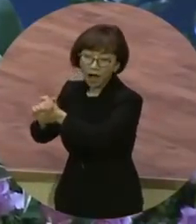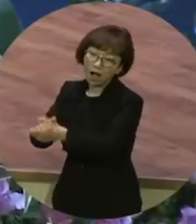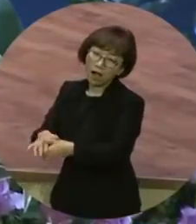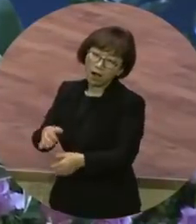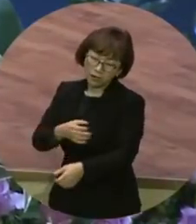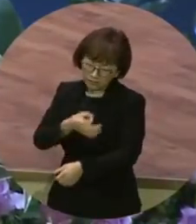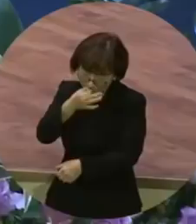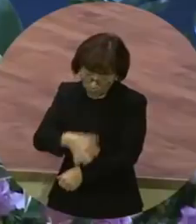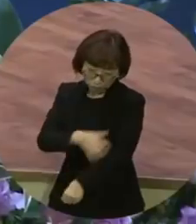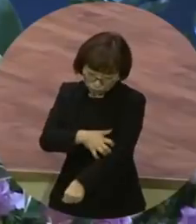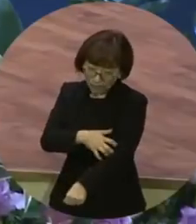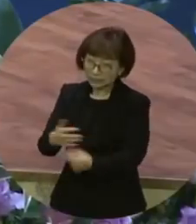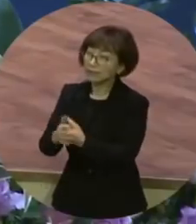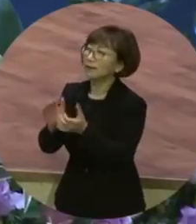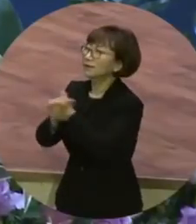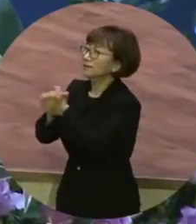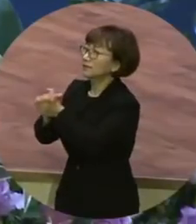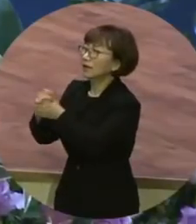세 번을 기도합니다.